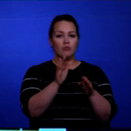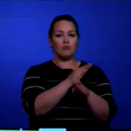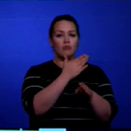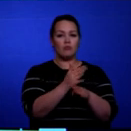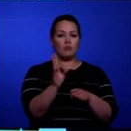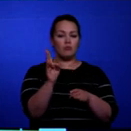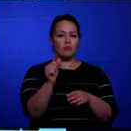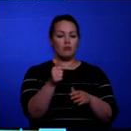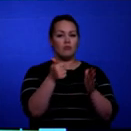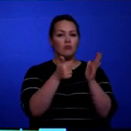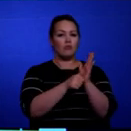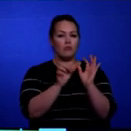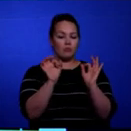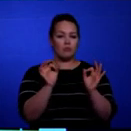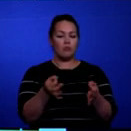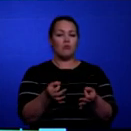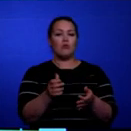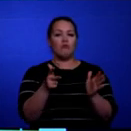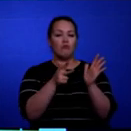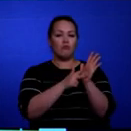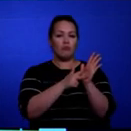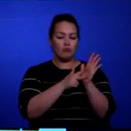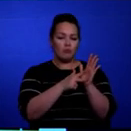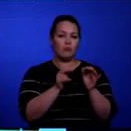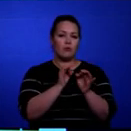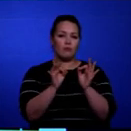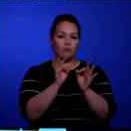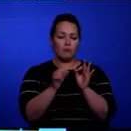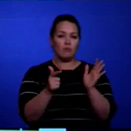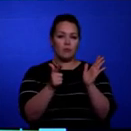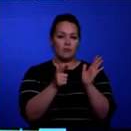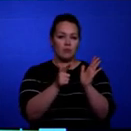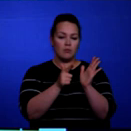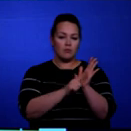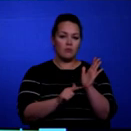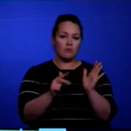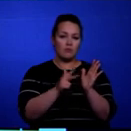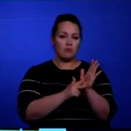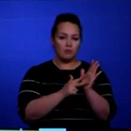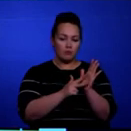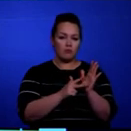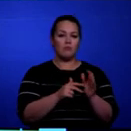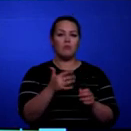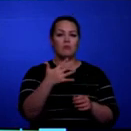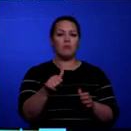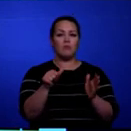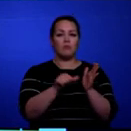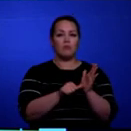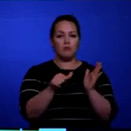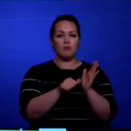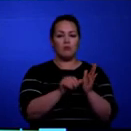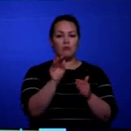по правильно по 8 проверяю 7850 66 пишу